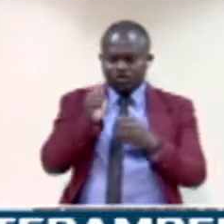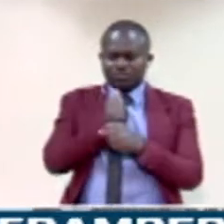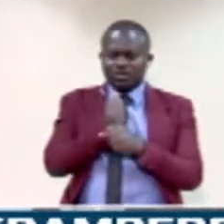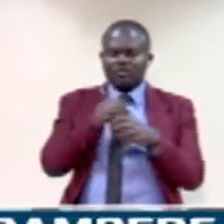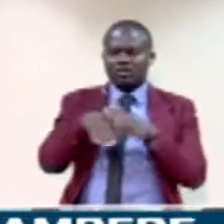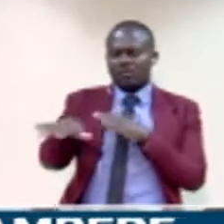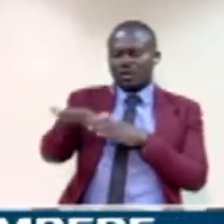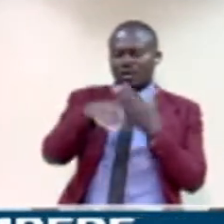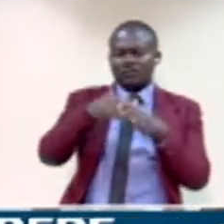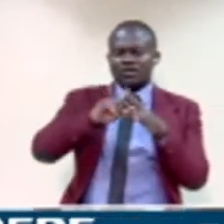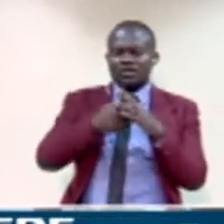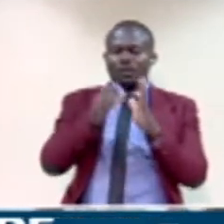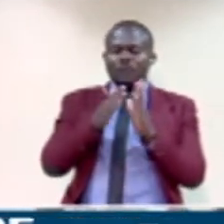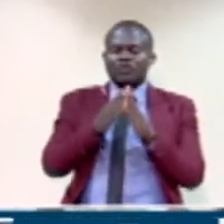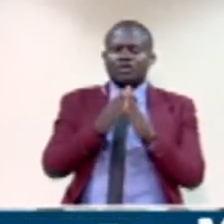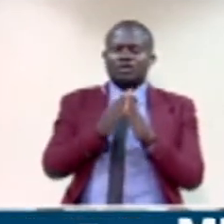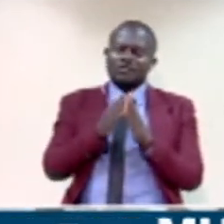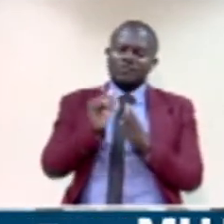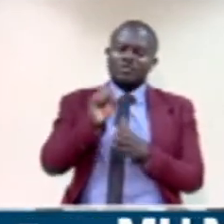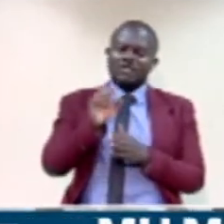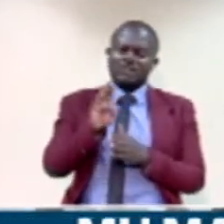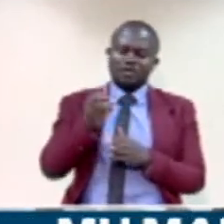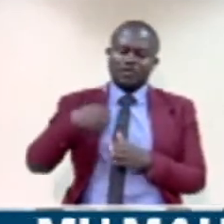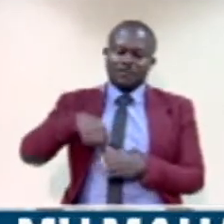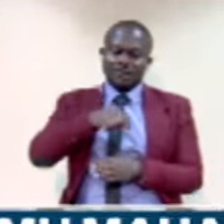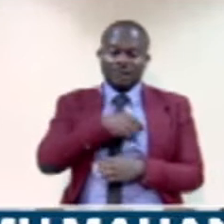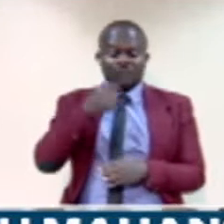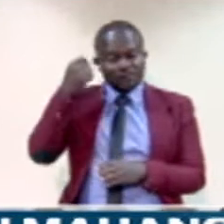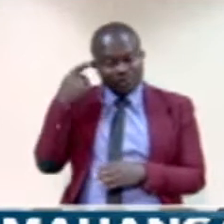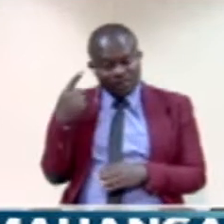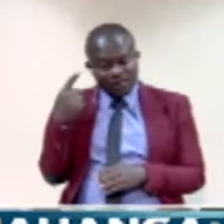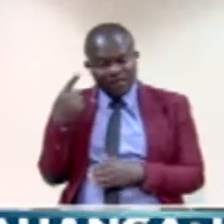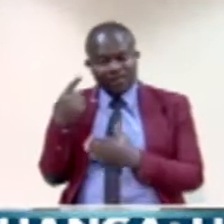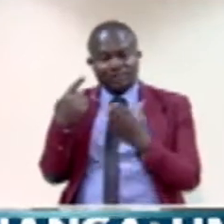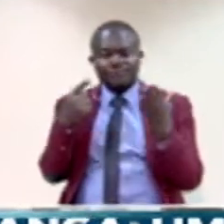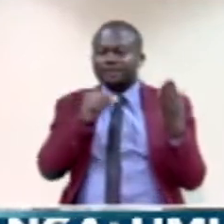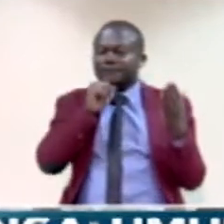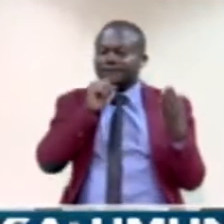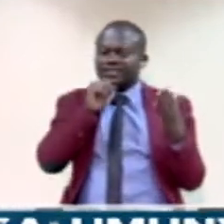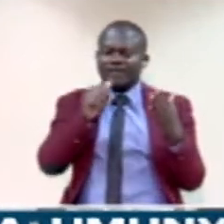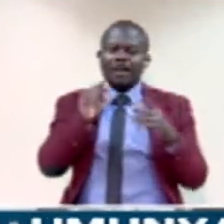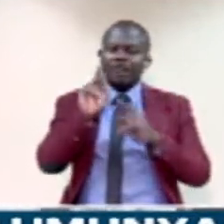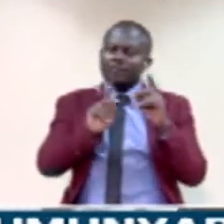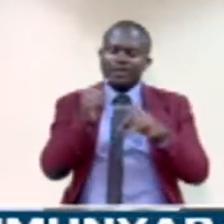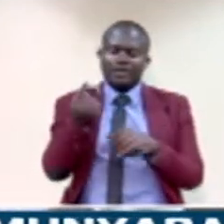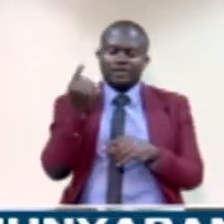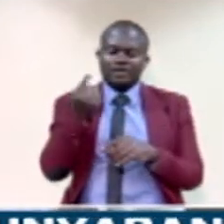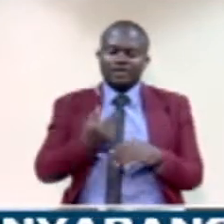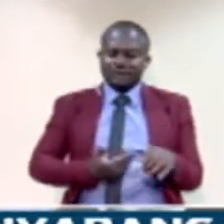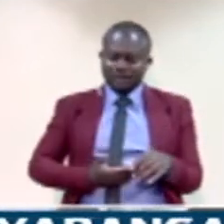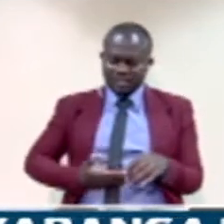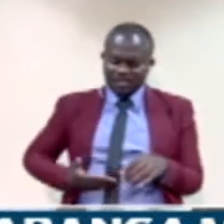kagari bituye duhereye ku mudugudu no mu masibo yacu. Kubw'ibyo rero ntago nta muturage n'umwe uri bwicwe